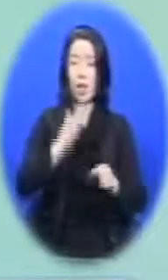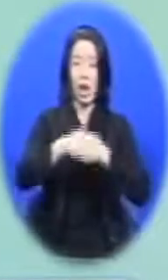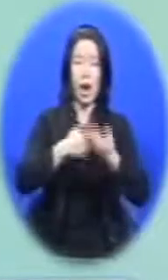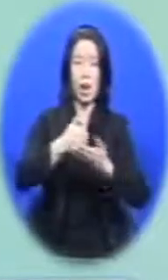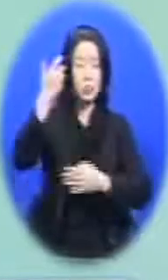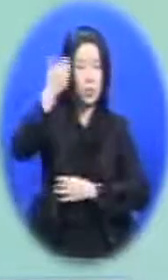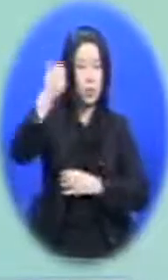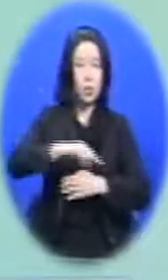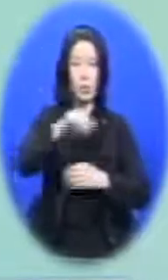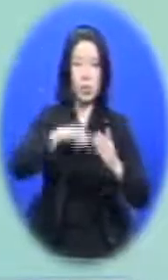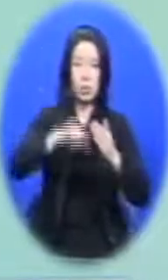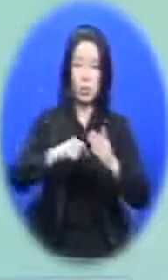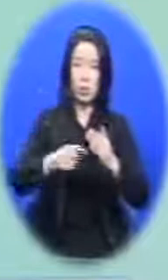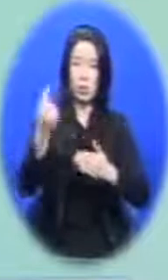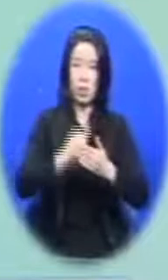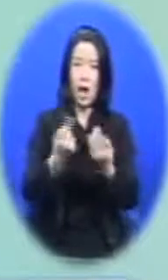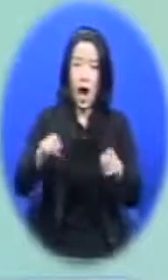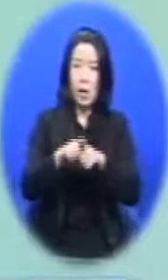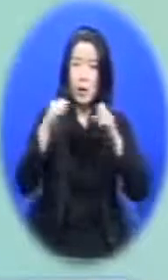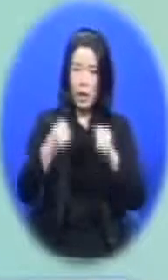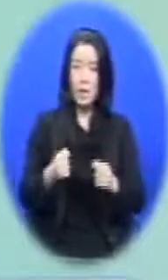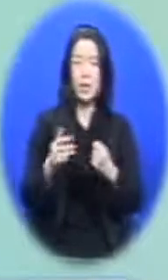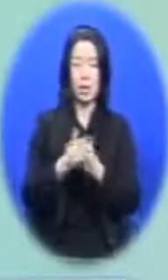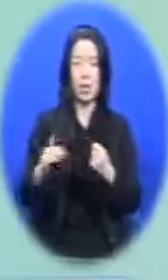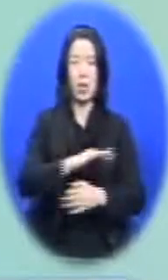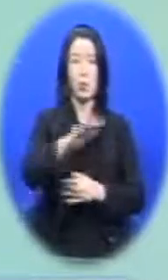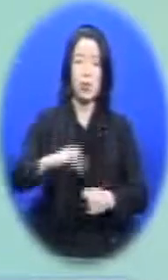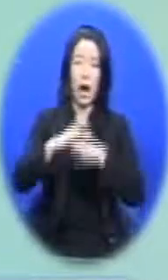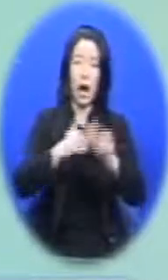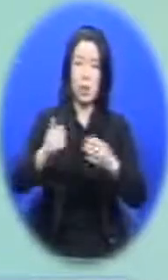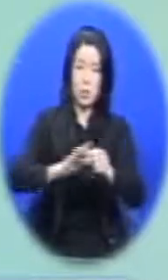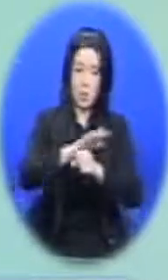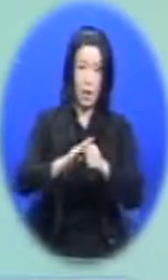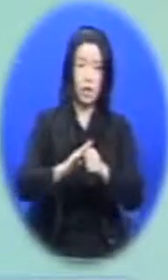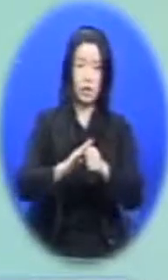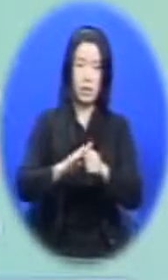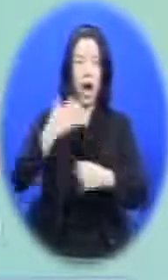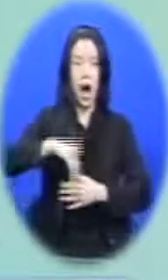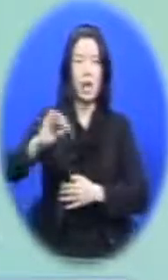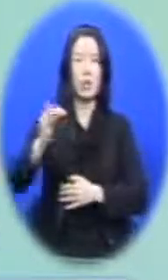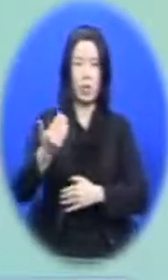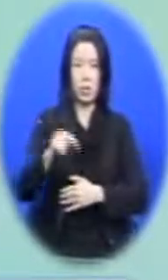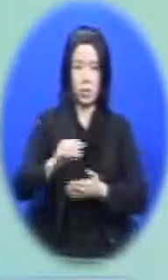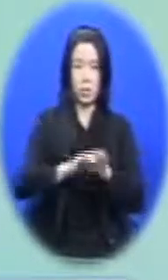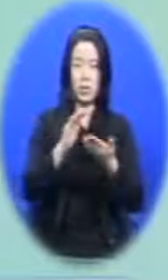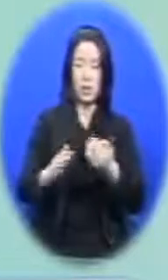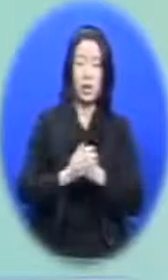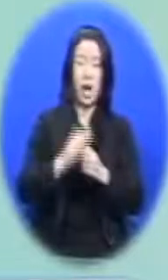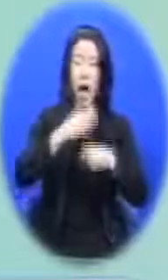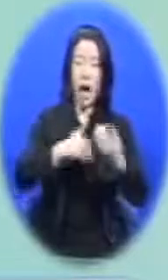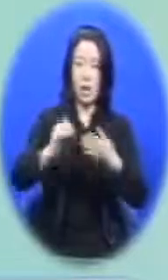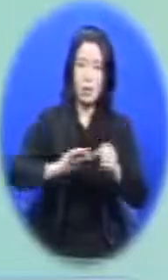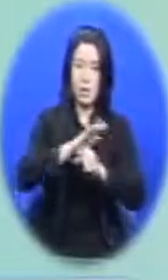하나님의 영이 우리 속에 들어와서 우리와 같이 계시니 우리가 하나님의 사랑을 알게 되는 거거든요.